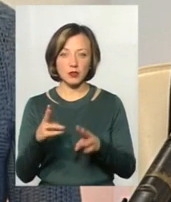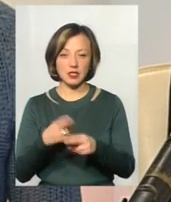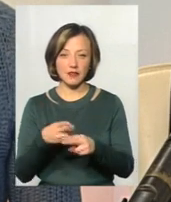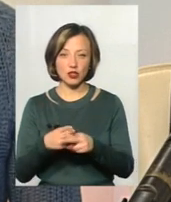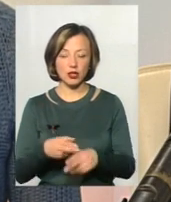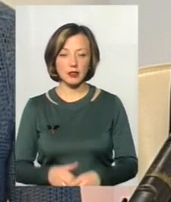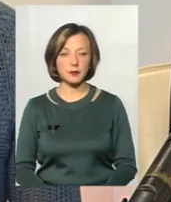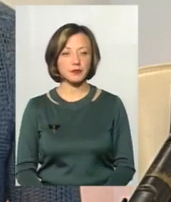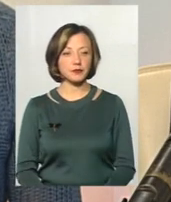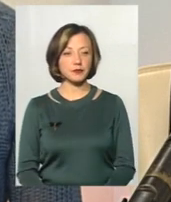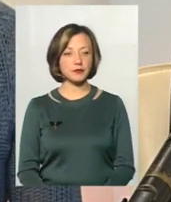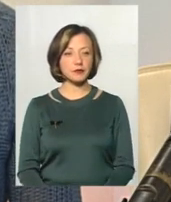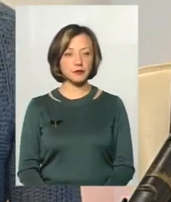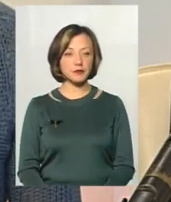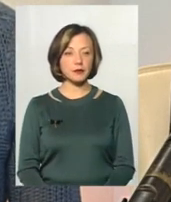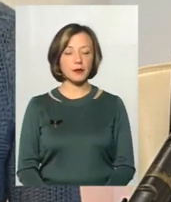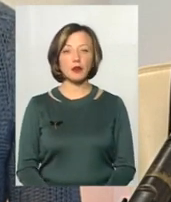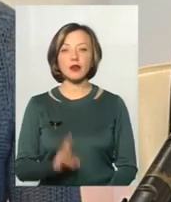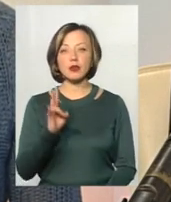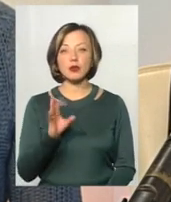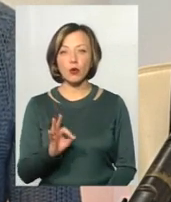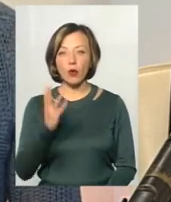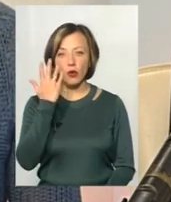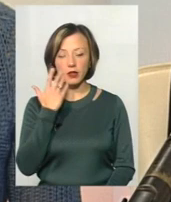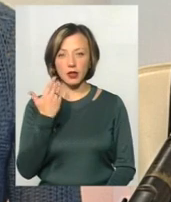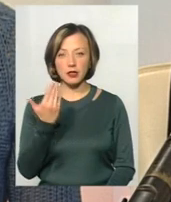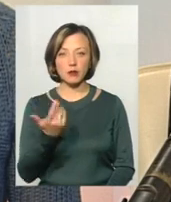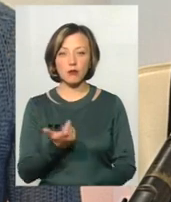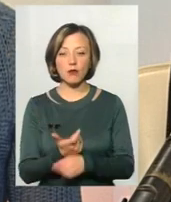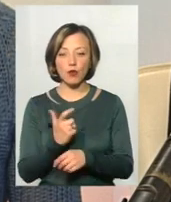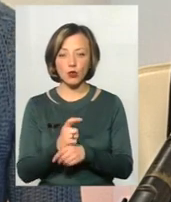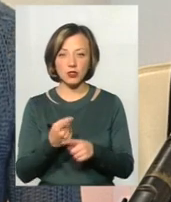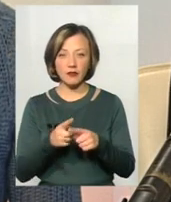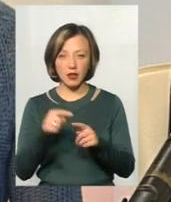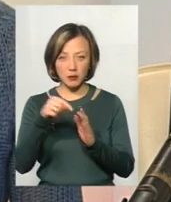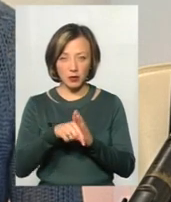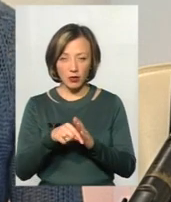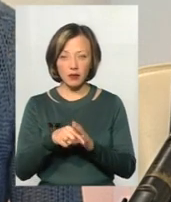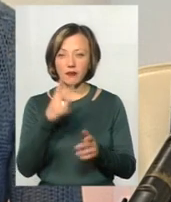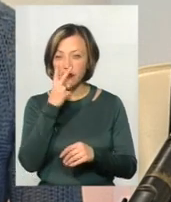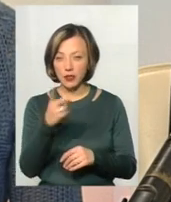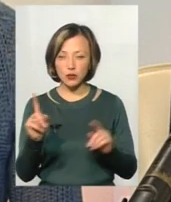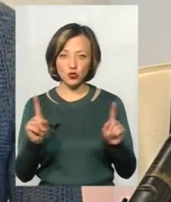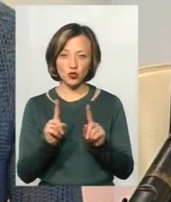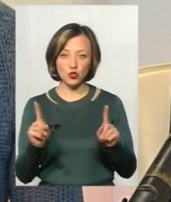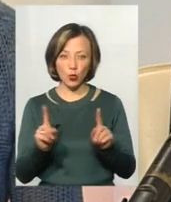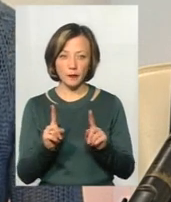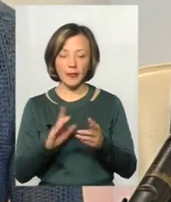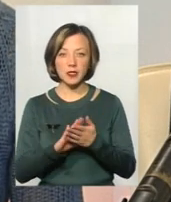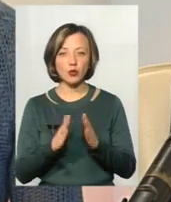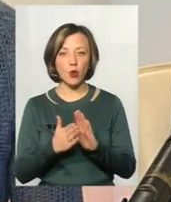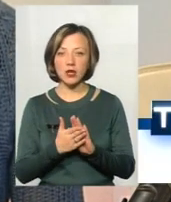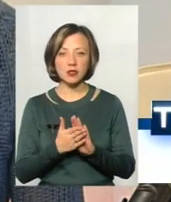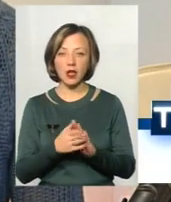заважати. Но когда ты немножко больше в этом находишься, ты видишь, что ситуация